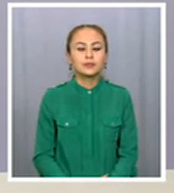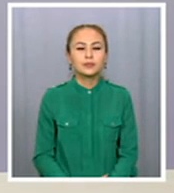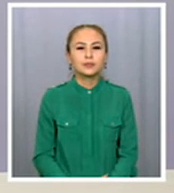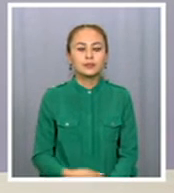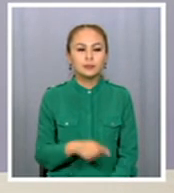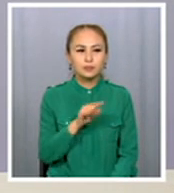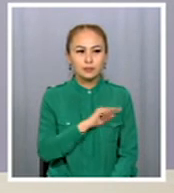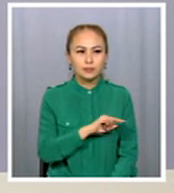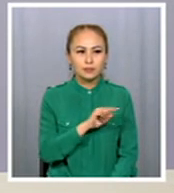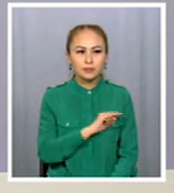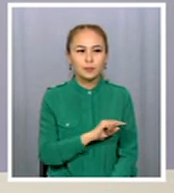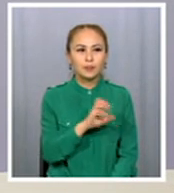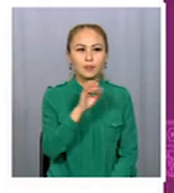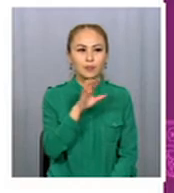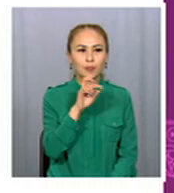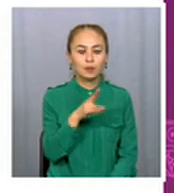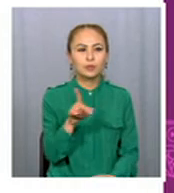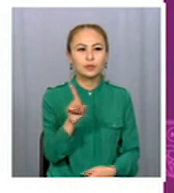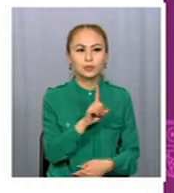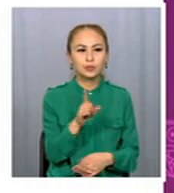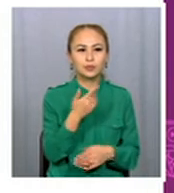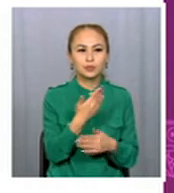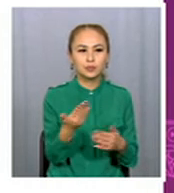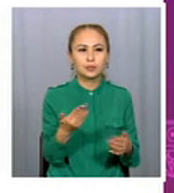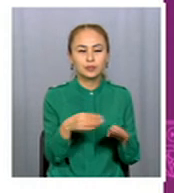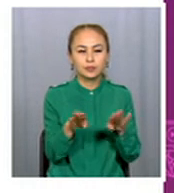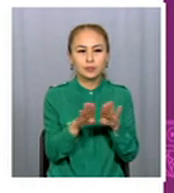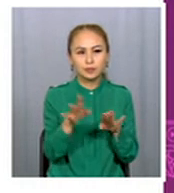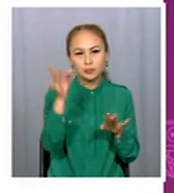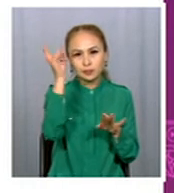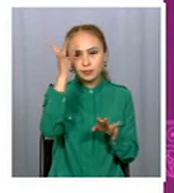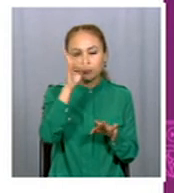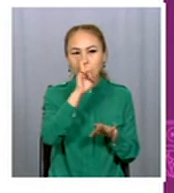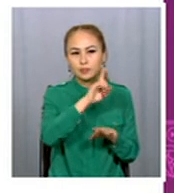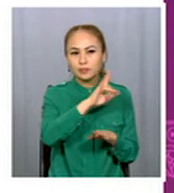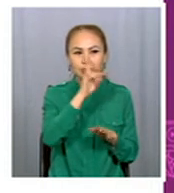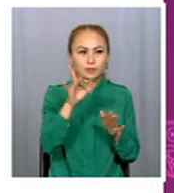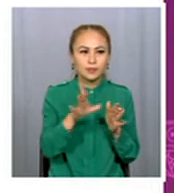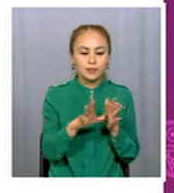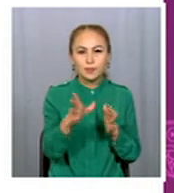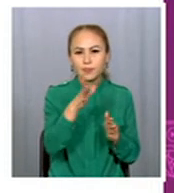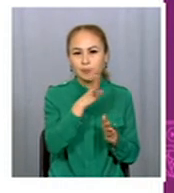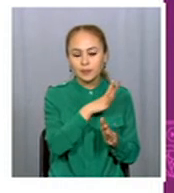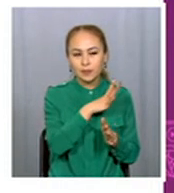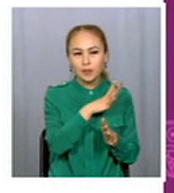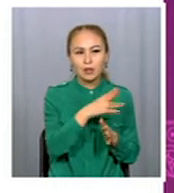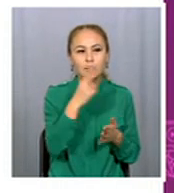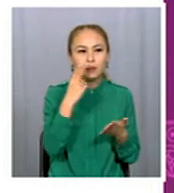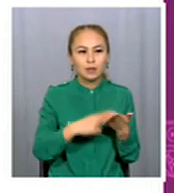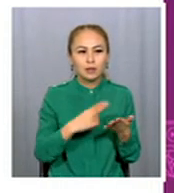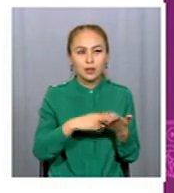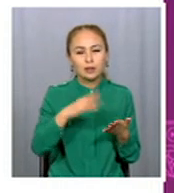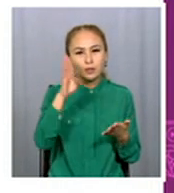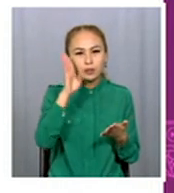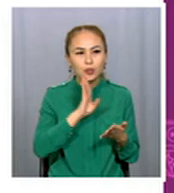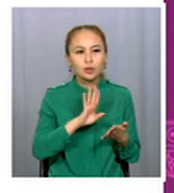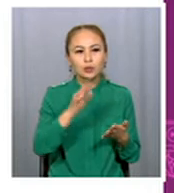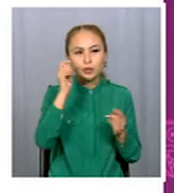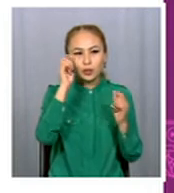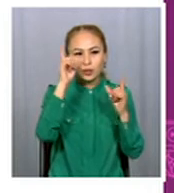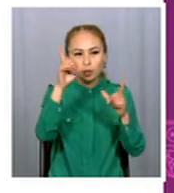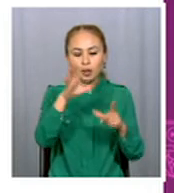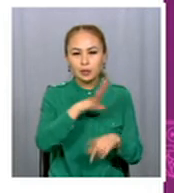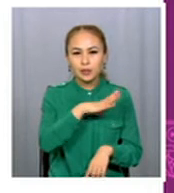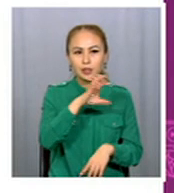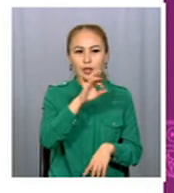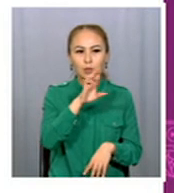Пікір. Ербол үшін бұл естен кетпес сәт болды. Дәлел. Таңертең ұйқыдан